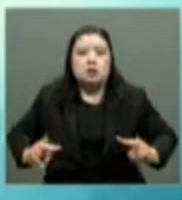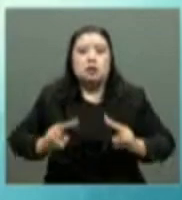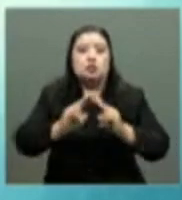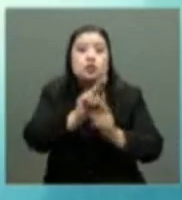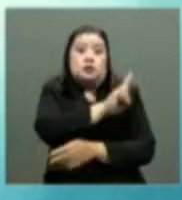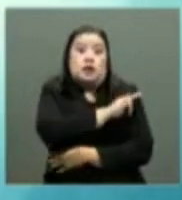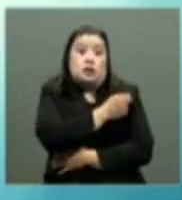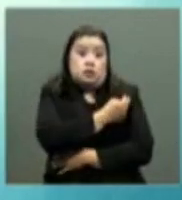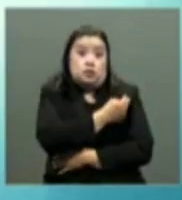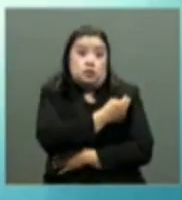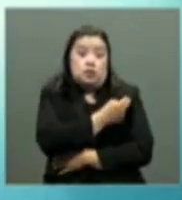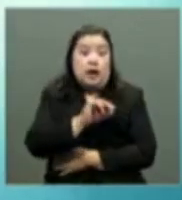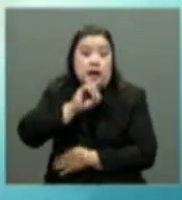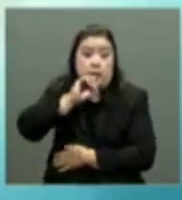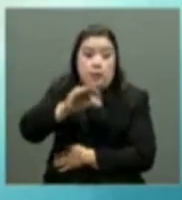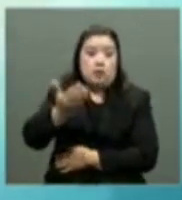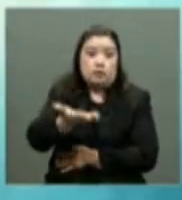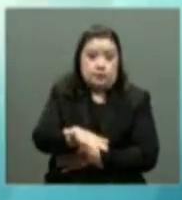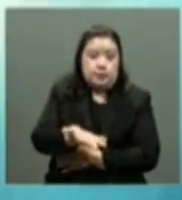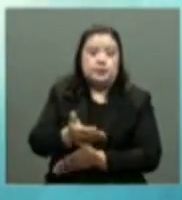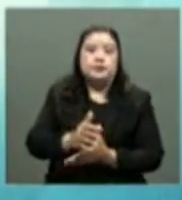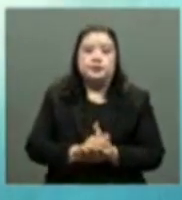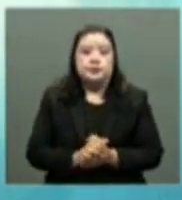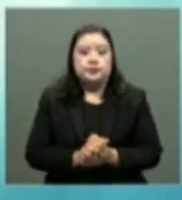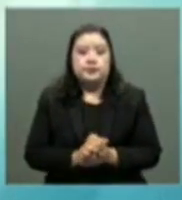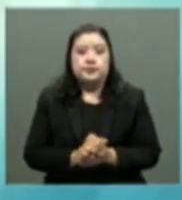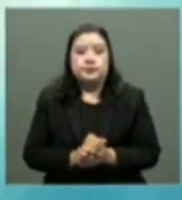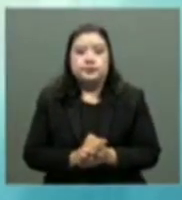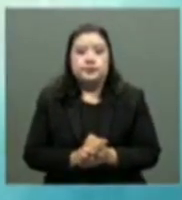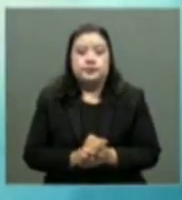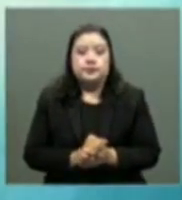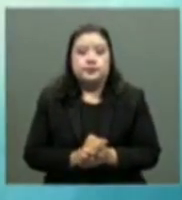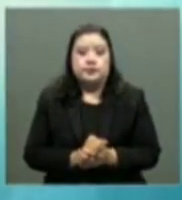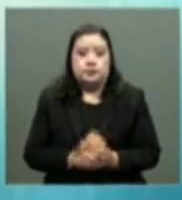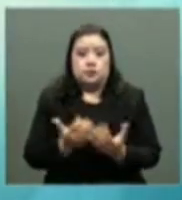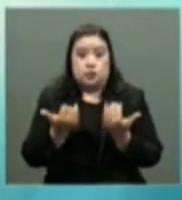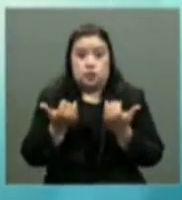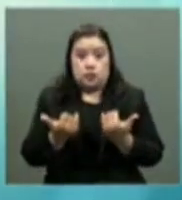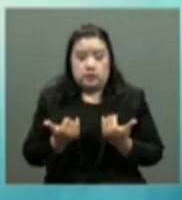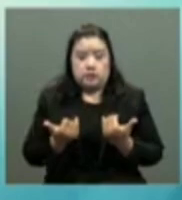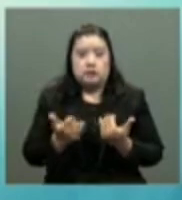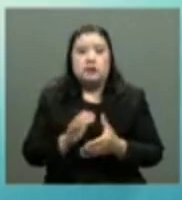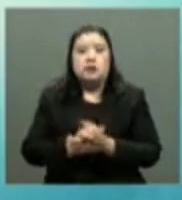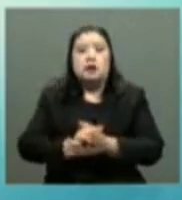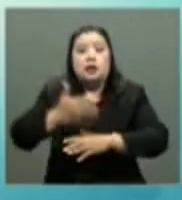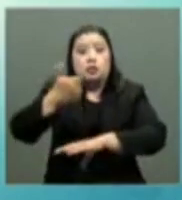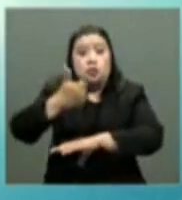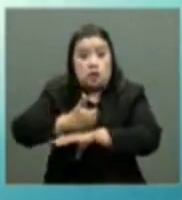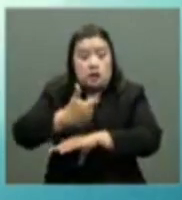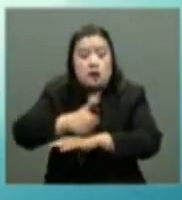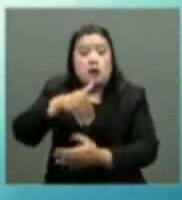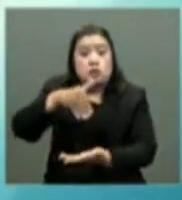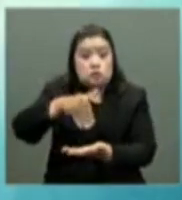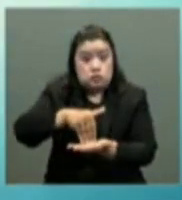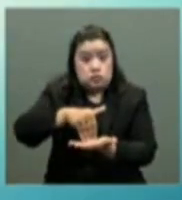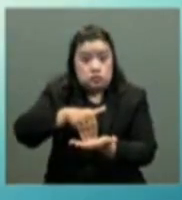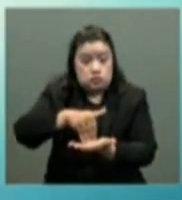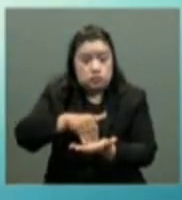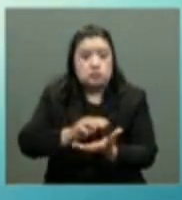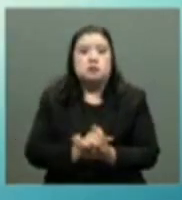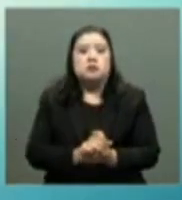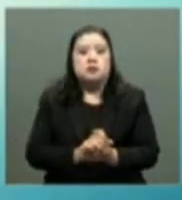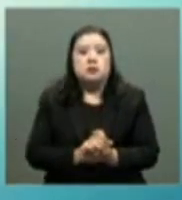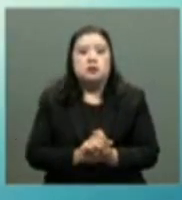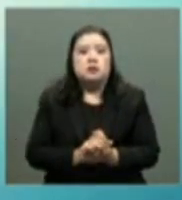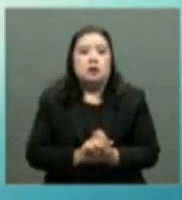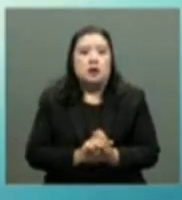ระบบรายงานนะครับอันนี้นำเรียนนะครับว่าท่านผู้อำนวยการศูนย์สบคขอ